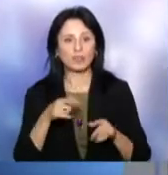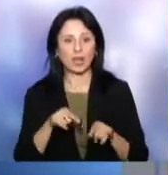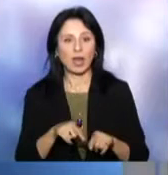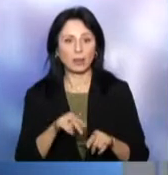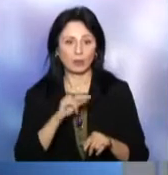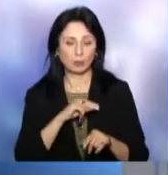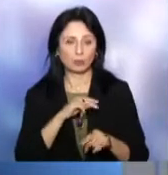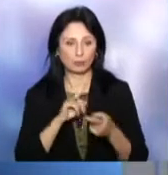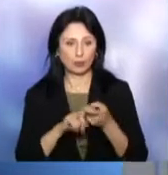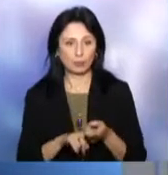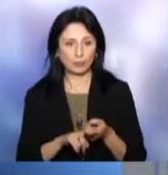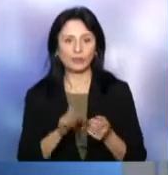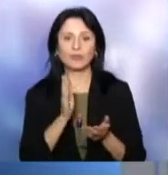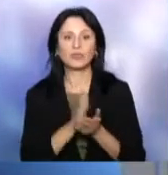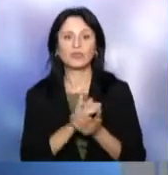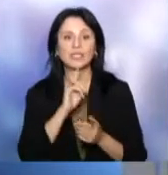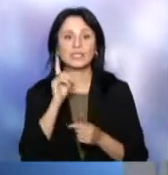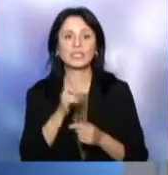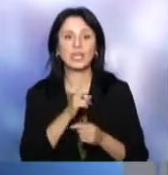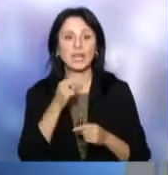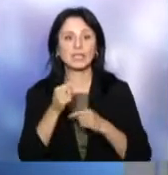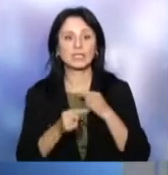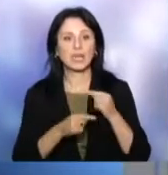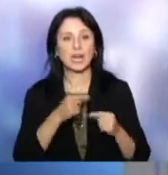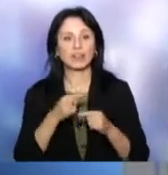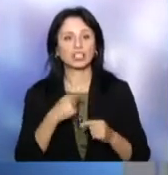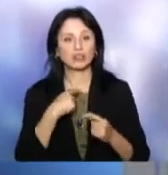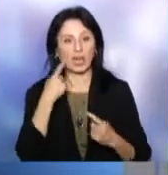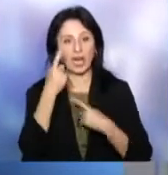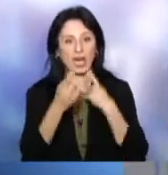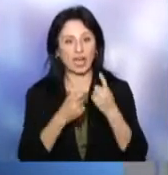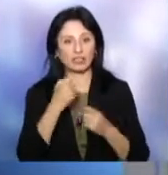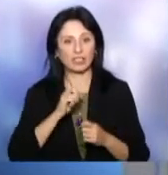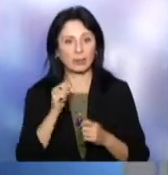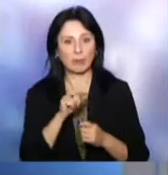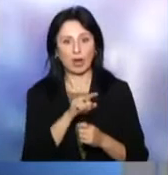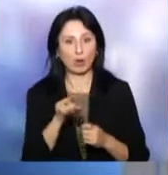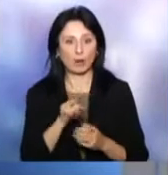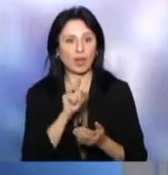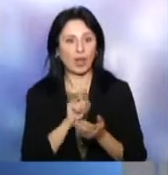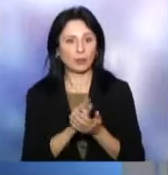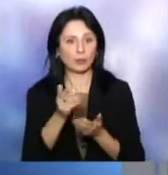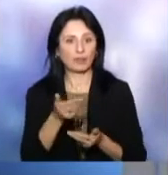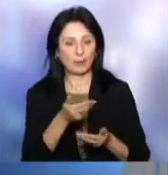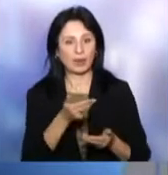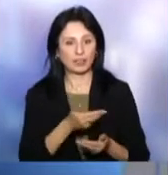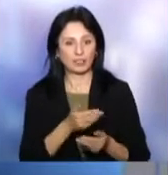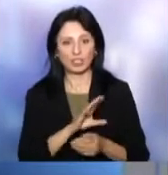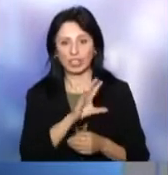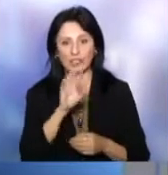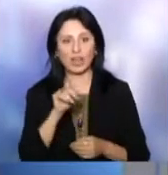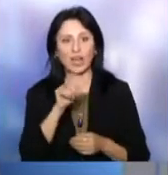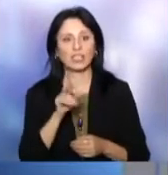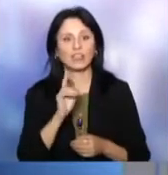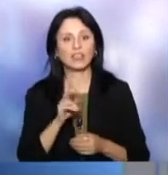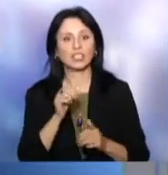არხთან ურთიერთობა. გვაქვს წელს ასეთი ტრადიცია: ჩვენი გადაცემის მეგობრებს აუცილებლად ვეპატიჟებით. ანუ ყველა ის ადამიანი,